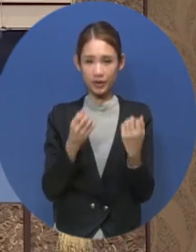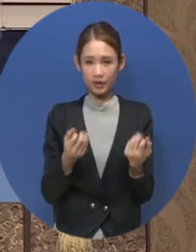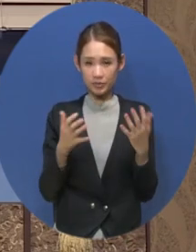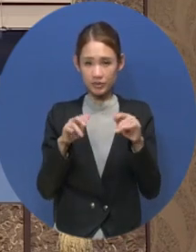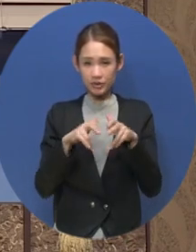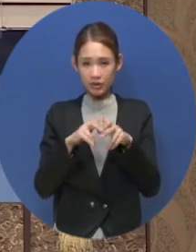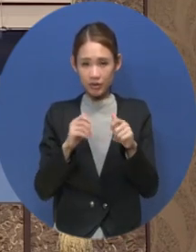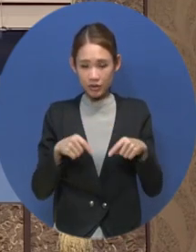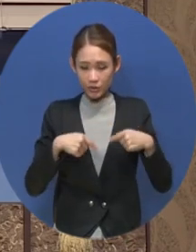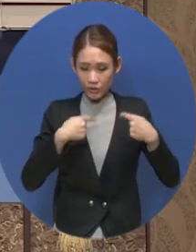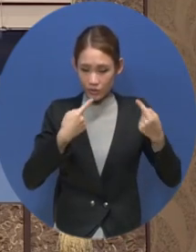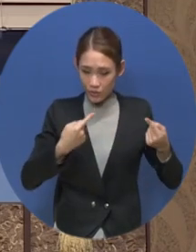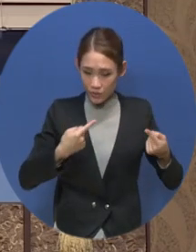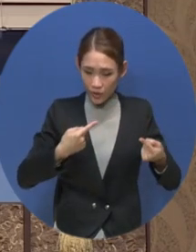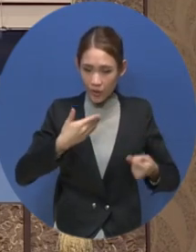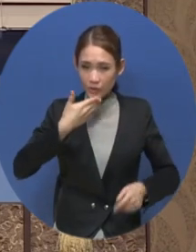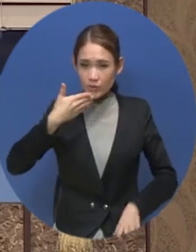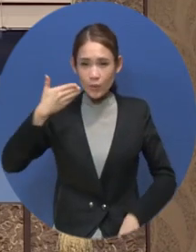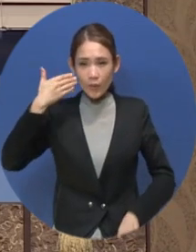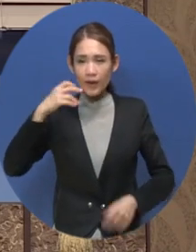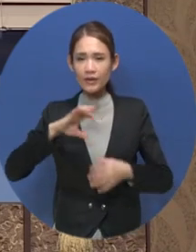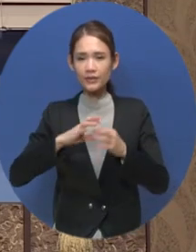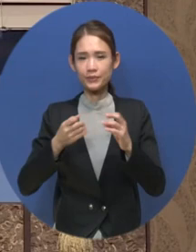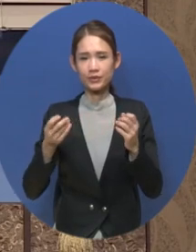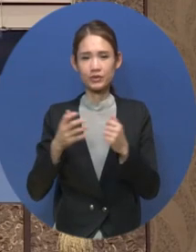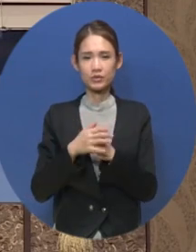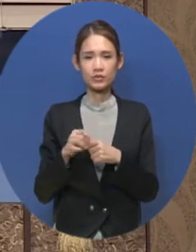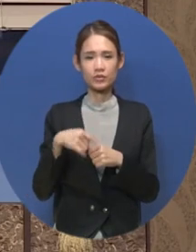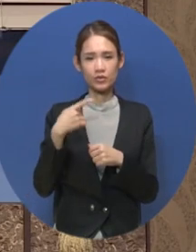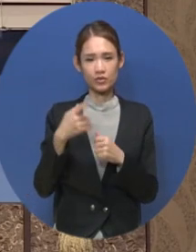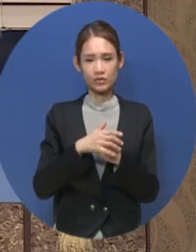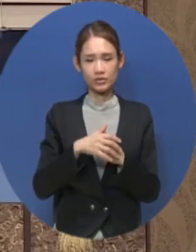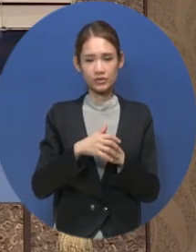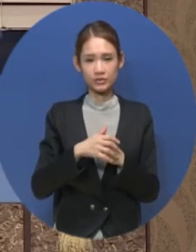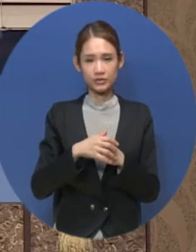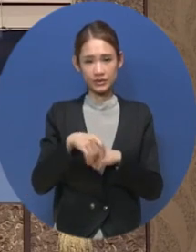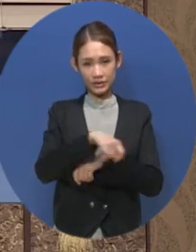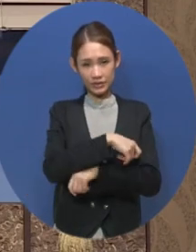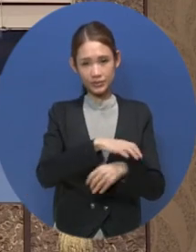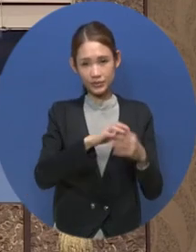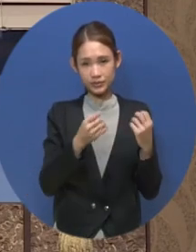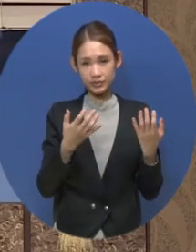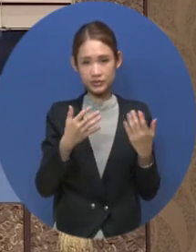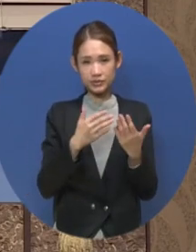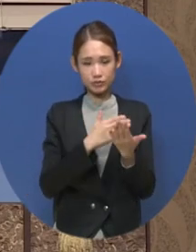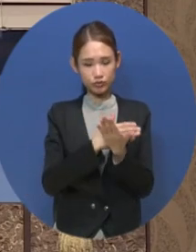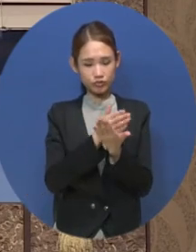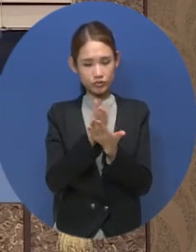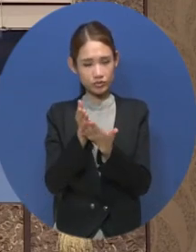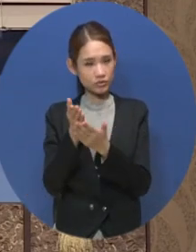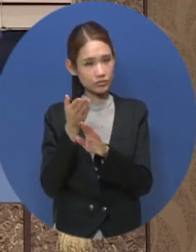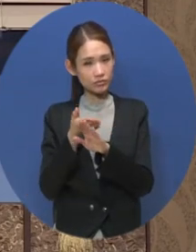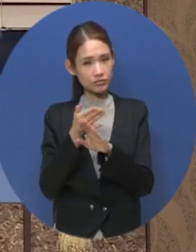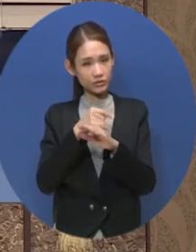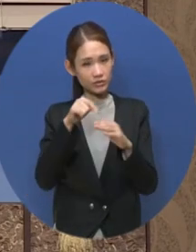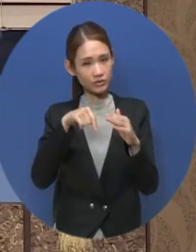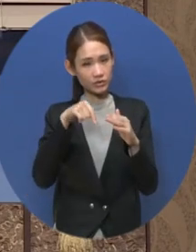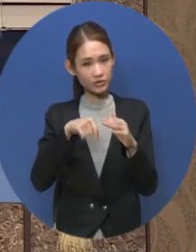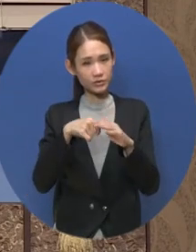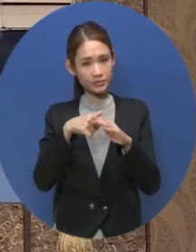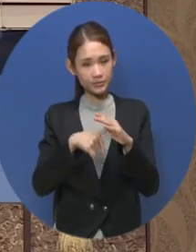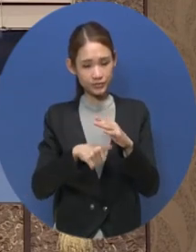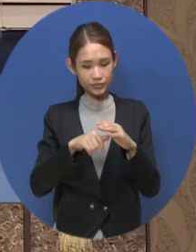장애 유형과 데플림픽에 참가하는 유형, 스페셜에 또 참가하는 유형이 또 다 다르거든요. 그런데도 또 그 속에